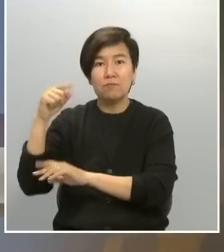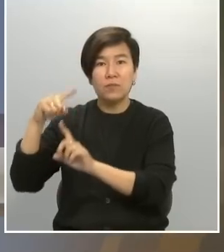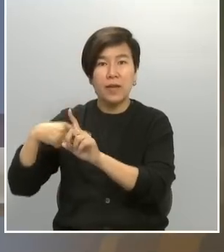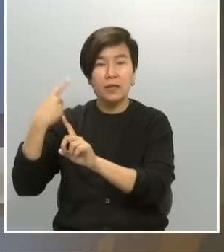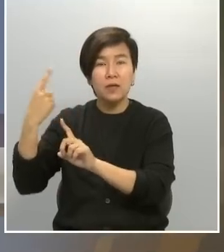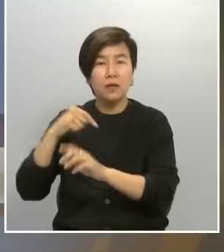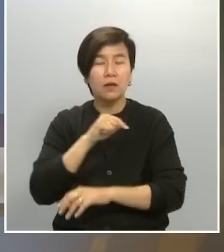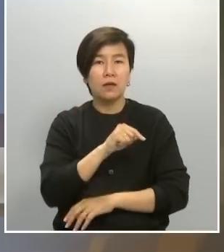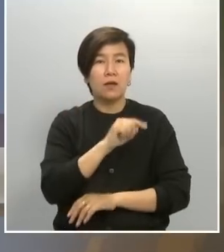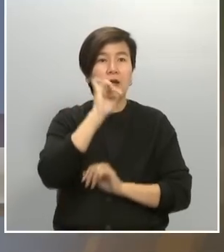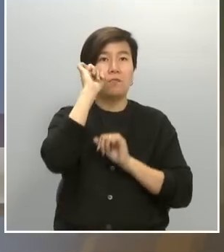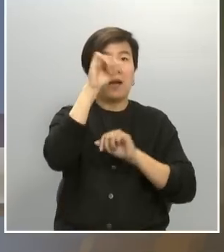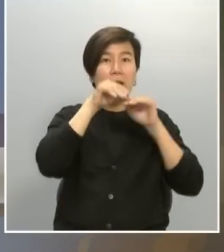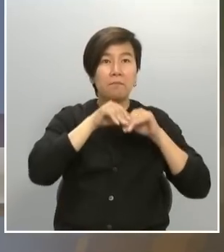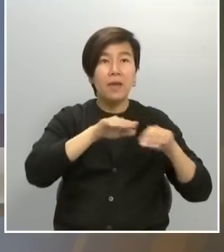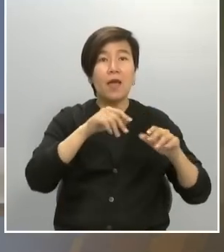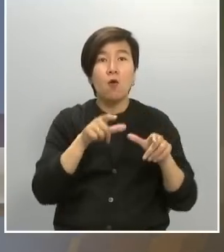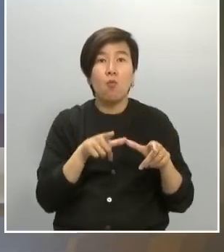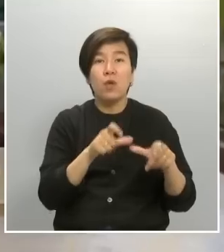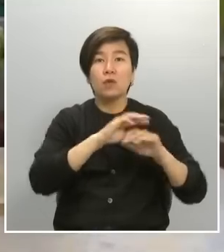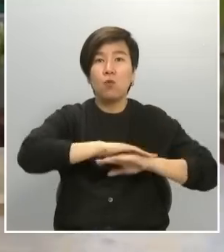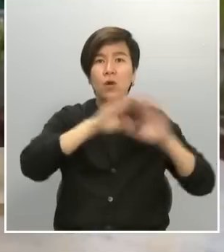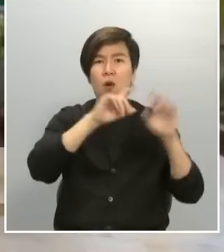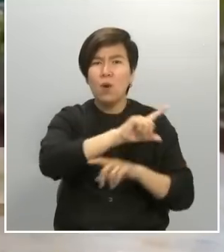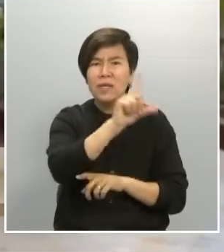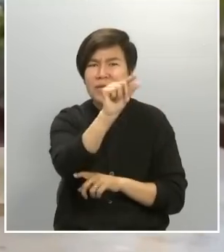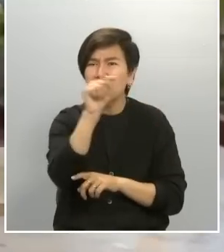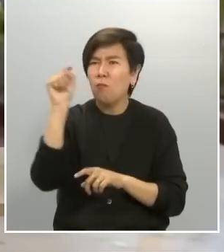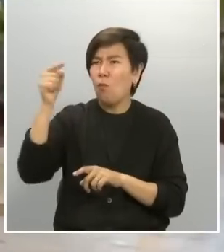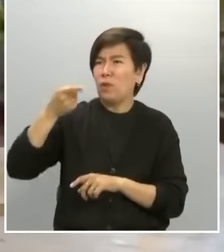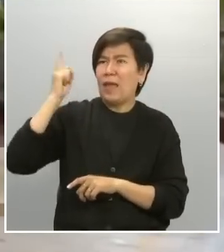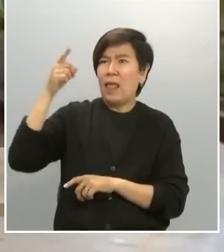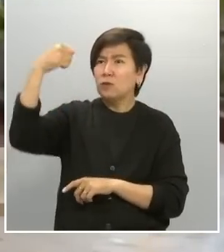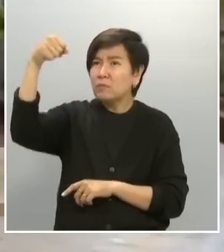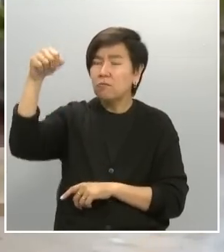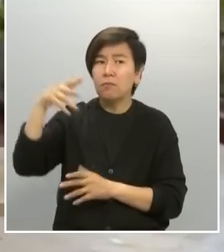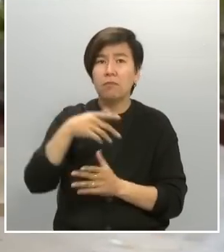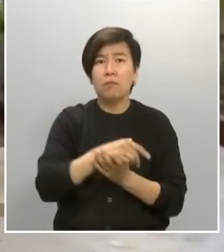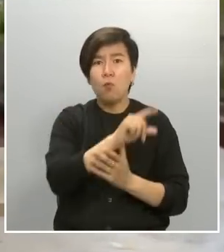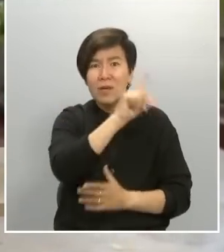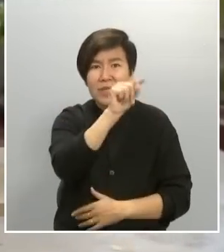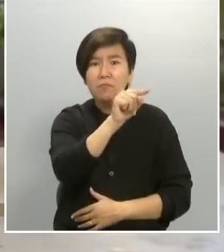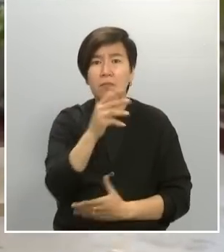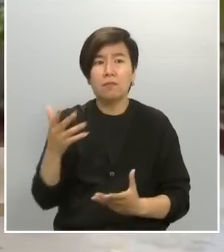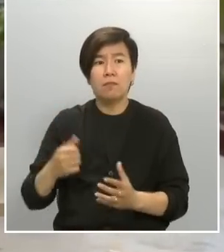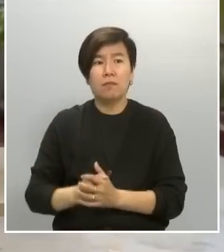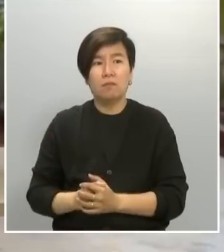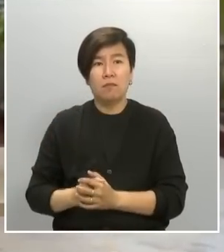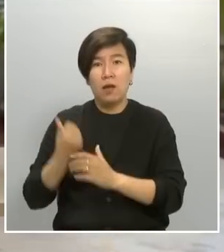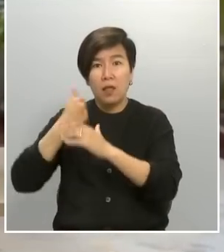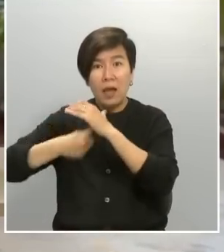เดียวกันผู้จัดงานเขายืนยันว่าเหมือนในพื้นที่เนี่ยมีปัญหาอุทยานห้ามขอไปกว่า